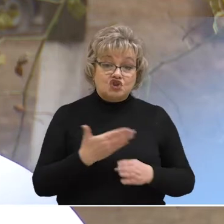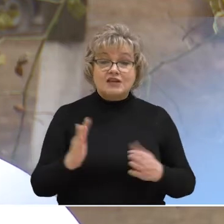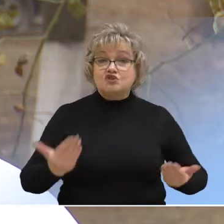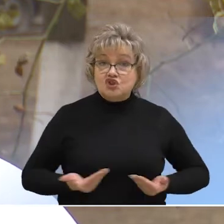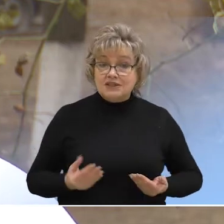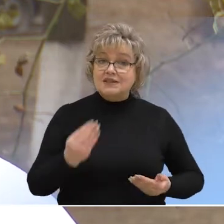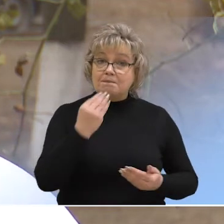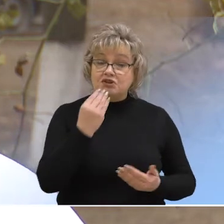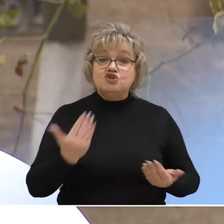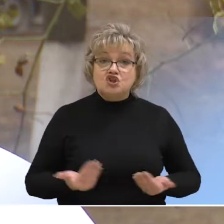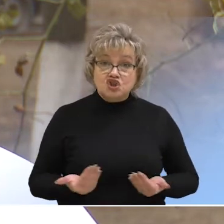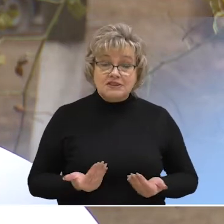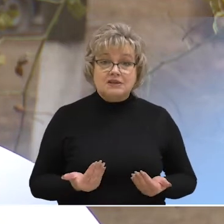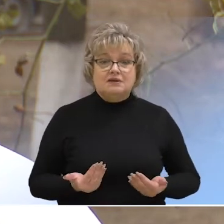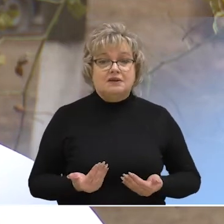что